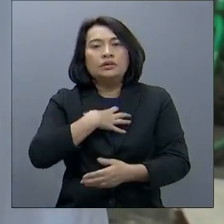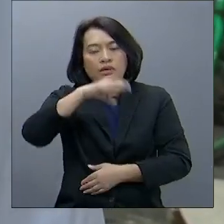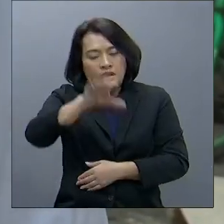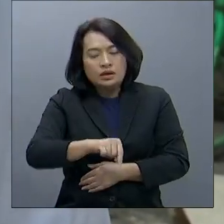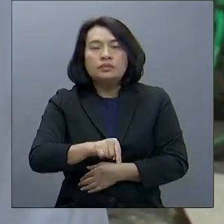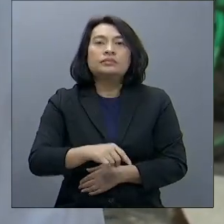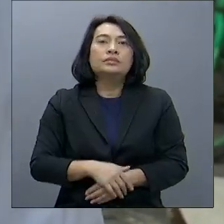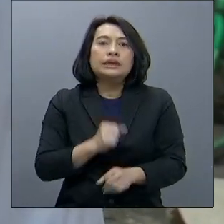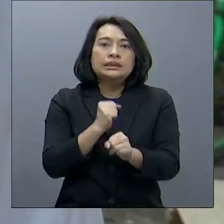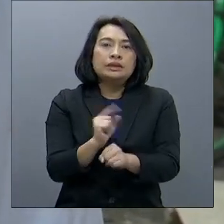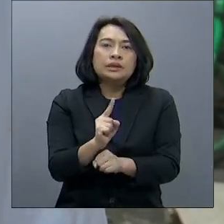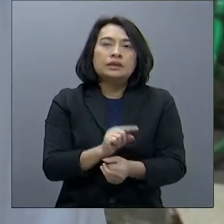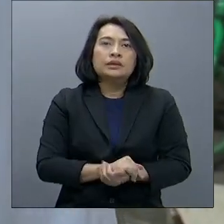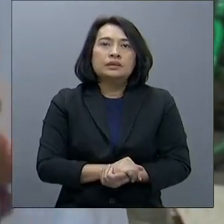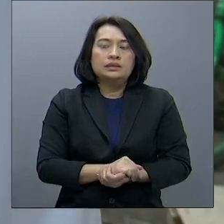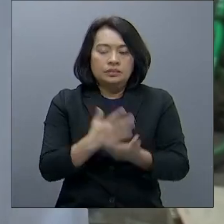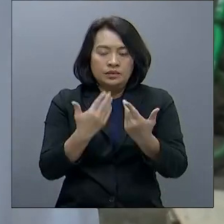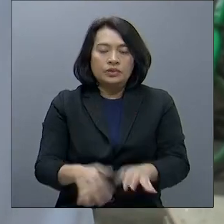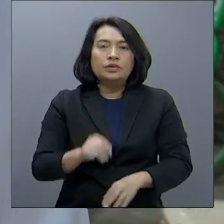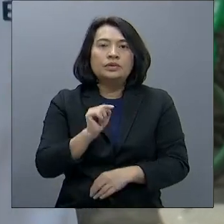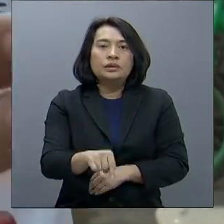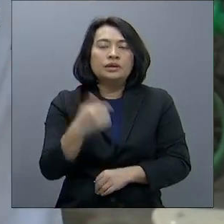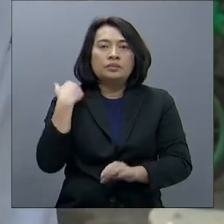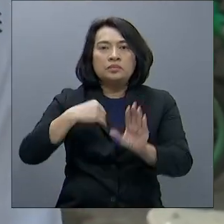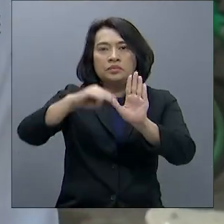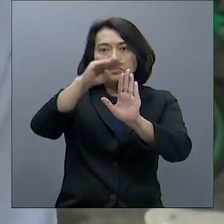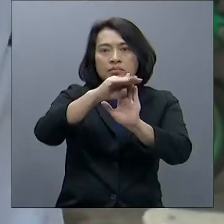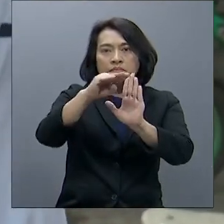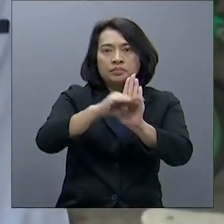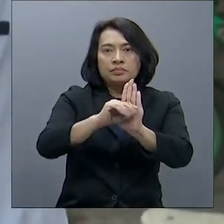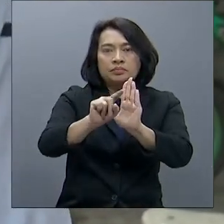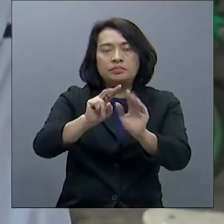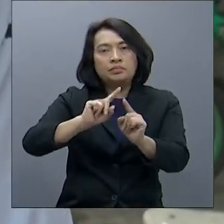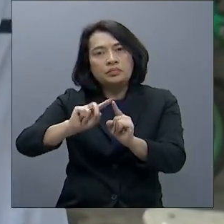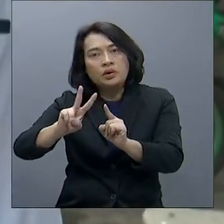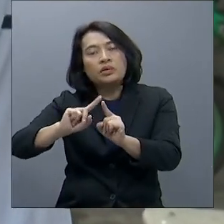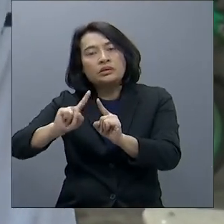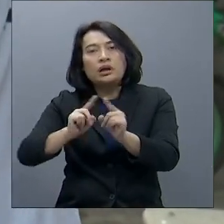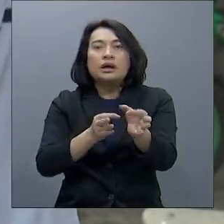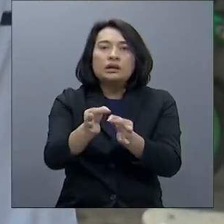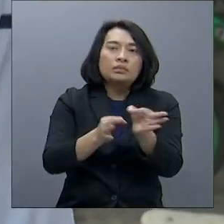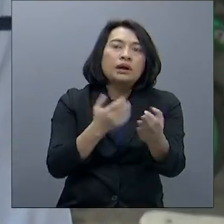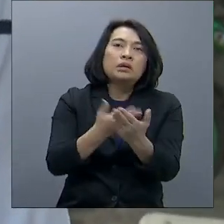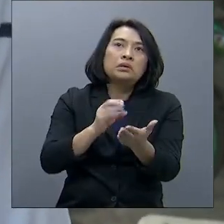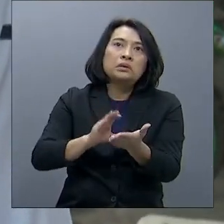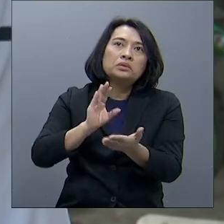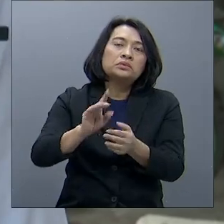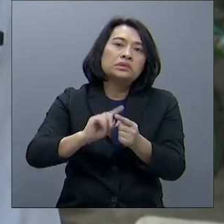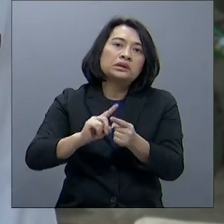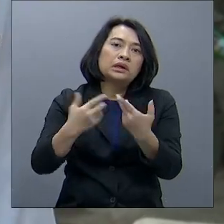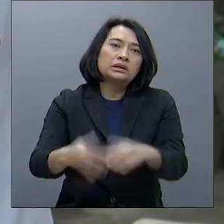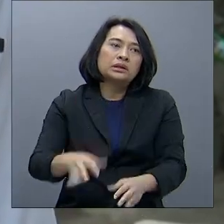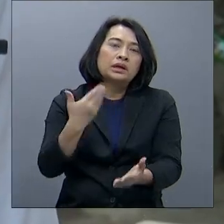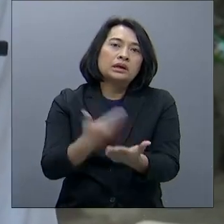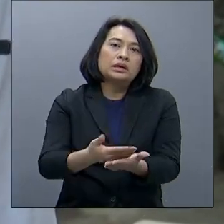ก็มีพอทำตรงนี้เสร็จปุ๊บมีสเต็ปที่สองอีกต้องลงไปเท่านี้อีกอะไรอย่างเงี้ยค่ะ สรุปเราโอนไปกี่